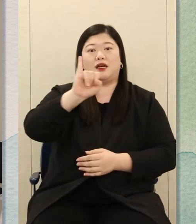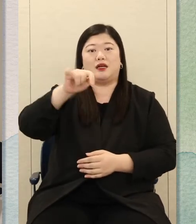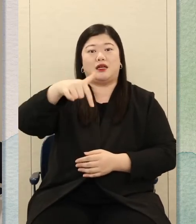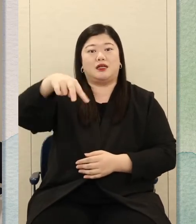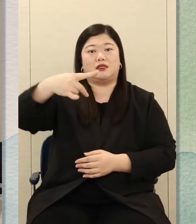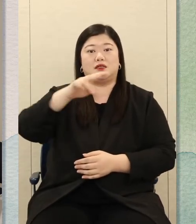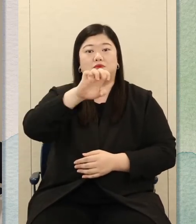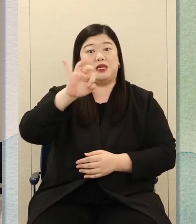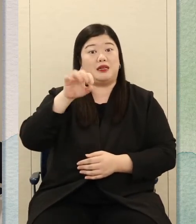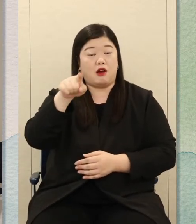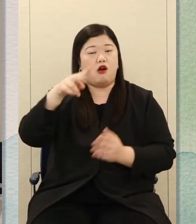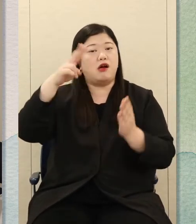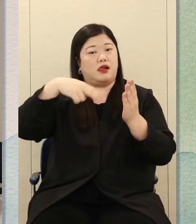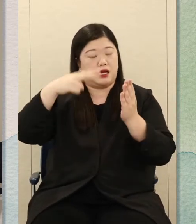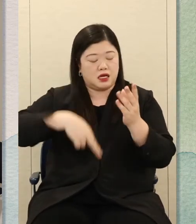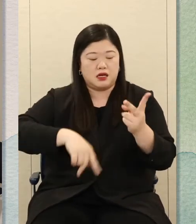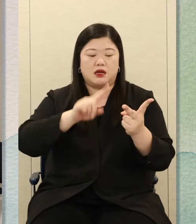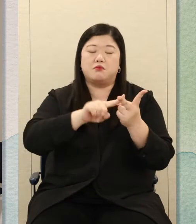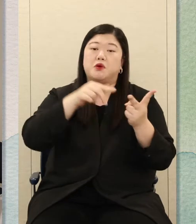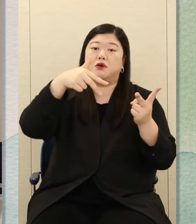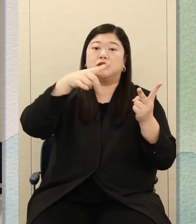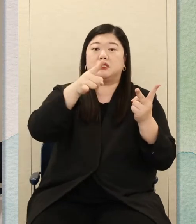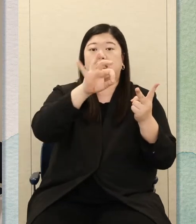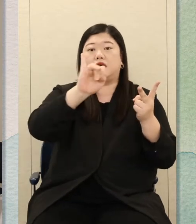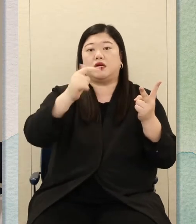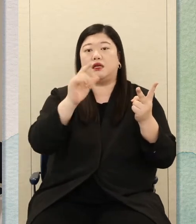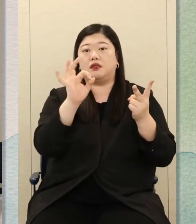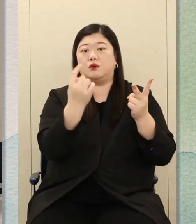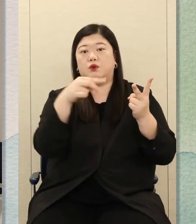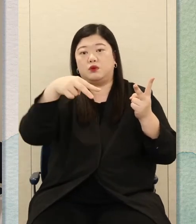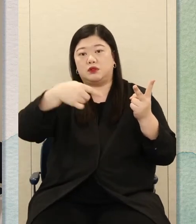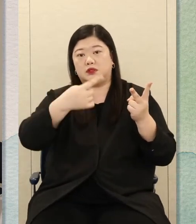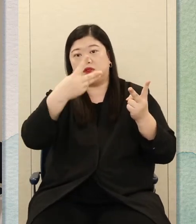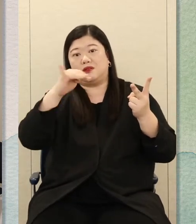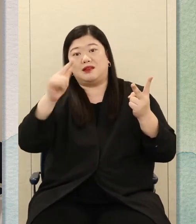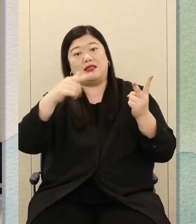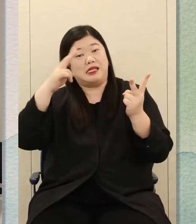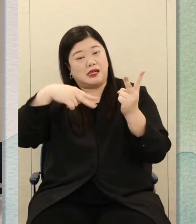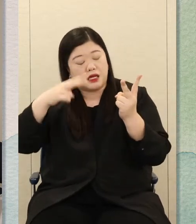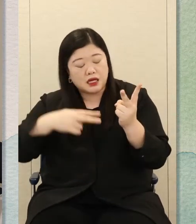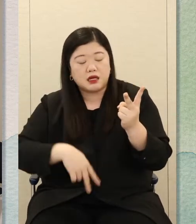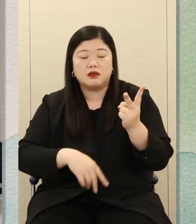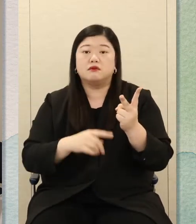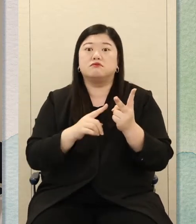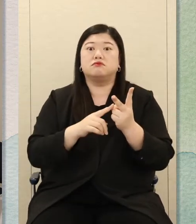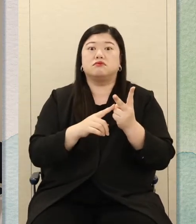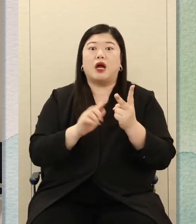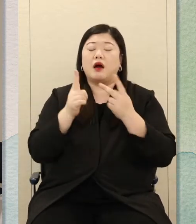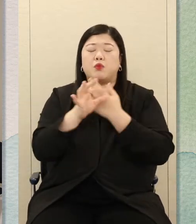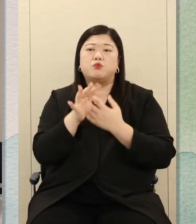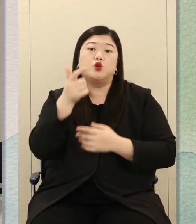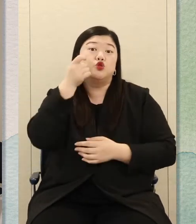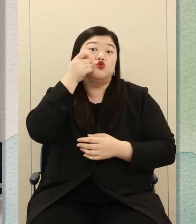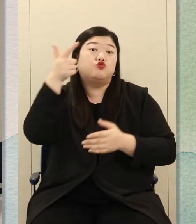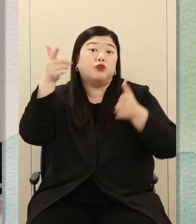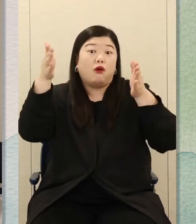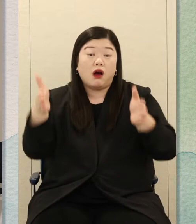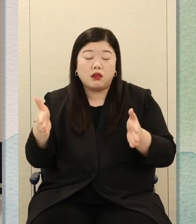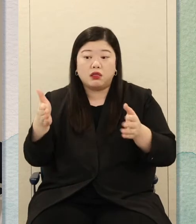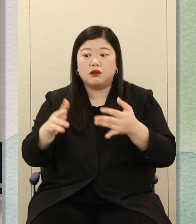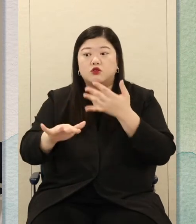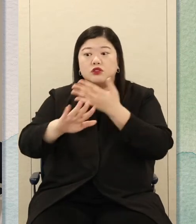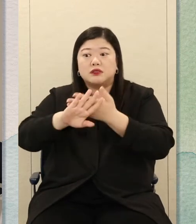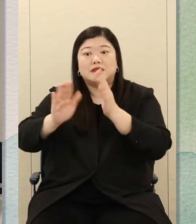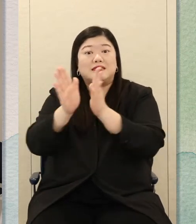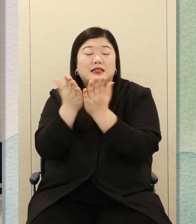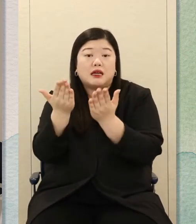동안에 다 읽기. 얇으니까 또 읽기도 좋잖아요. 그런 것들. 내지는 우리 앞으로 6개월 동안 총균세 읽기 모임 하는